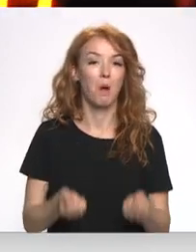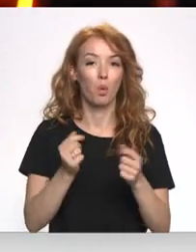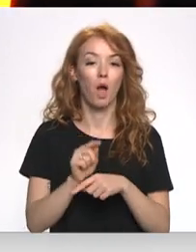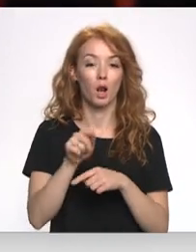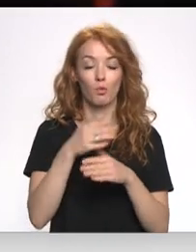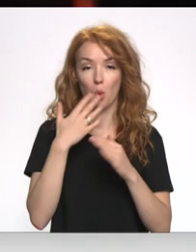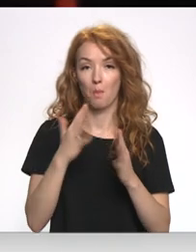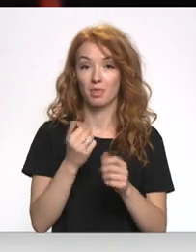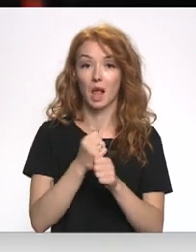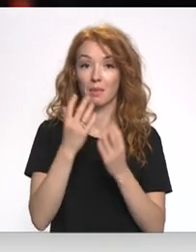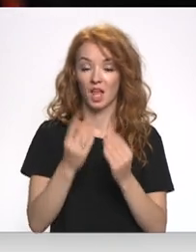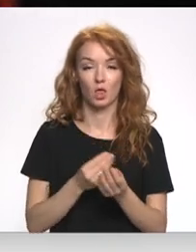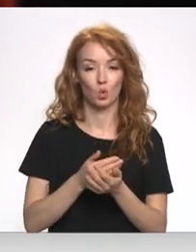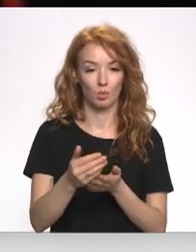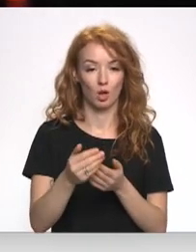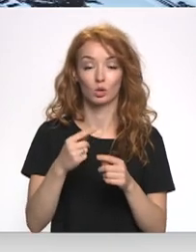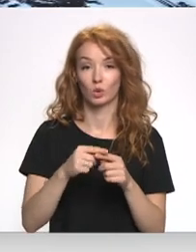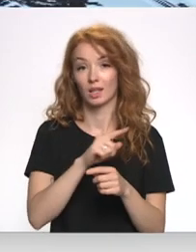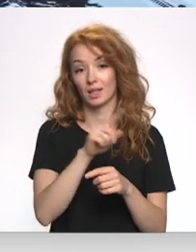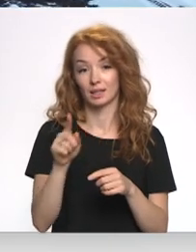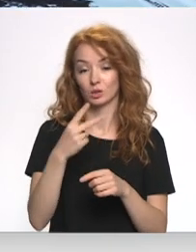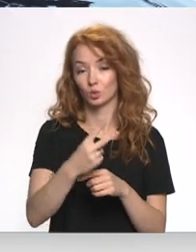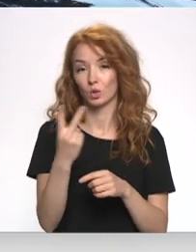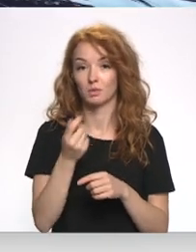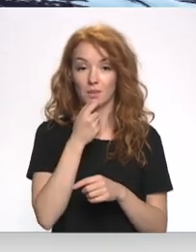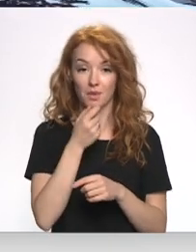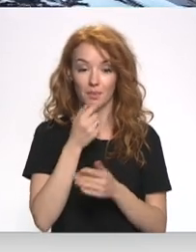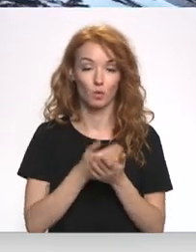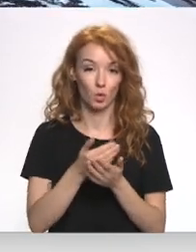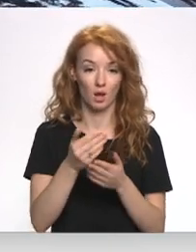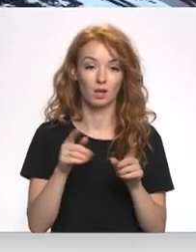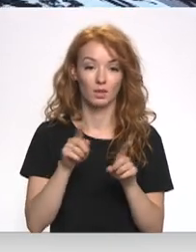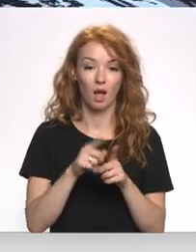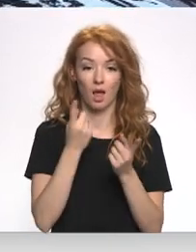bet darbdiena ar to vēl nav galā. Un vēl līdz 22. septembrim turpinās arī